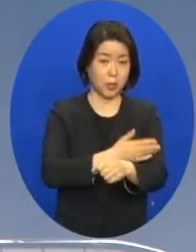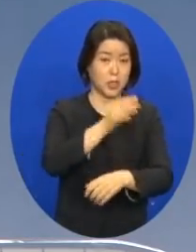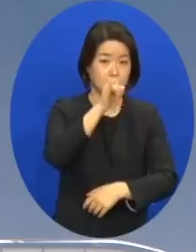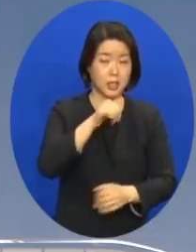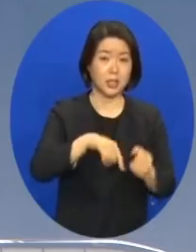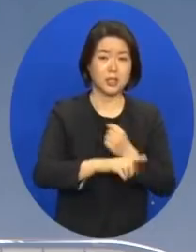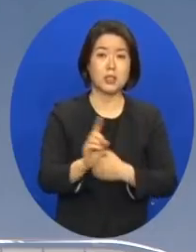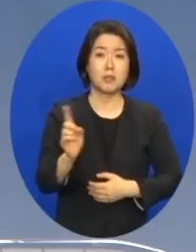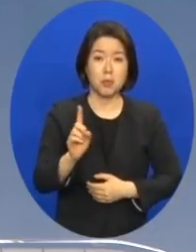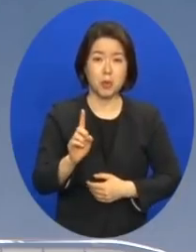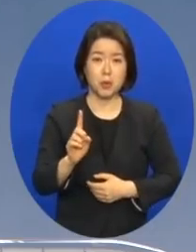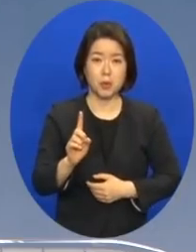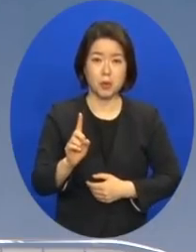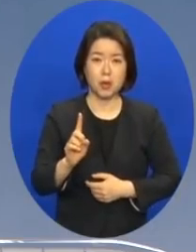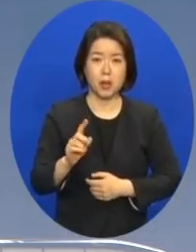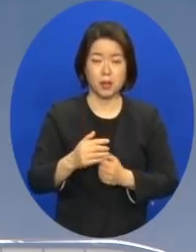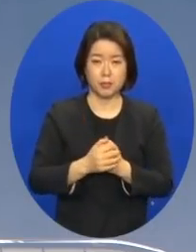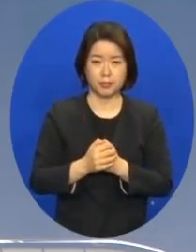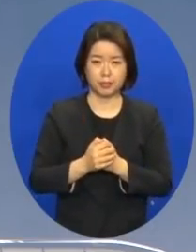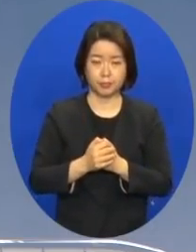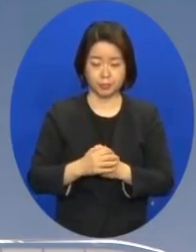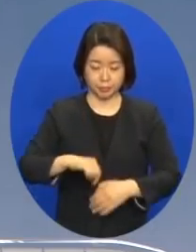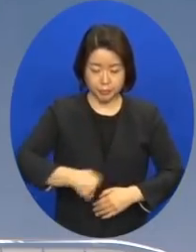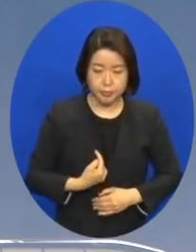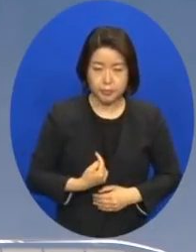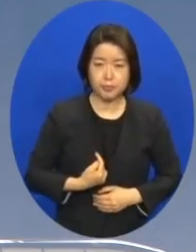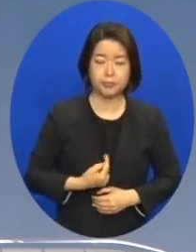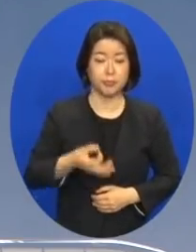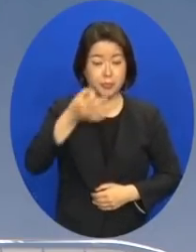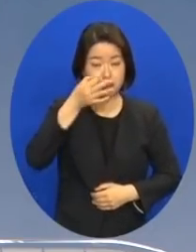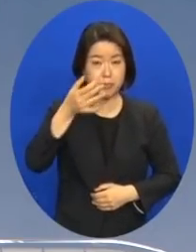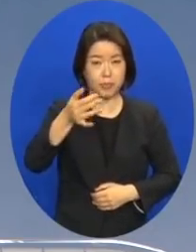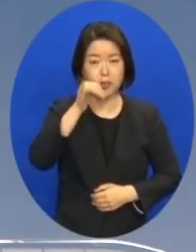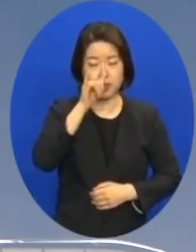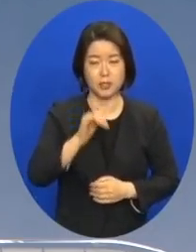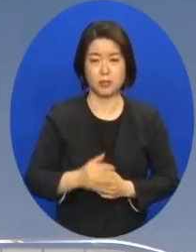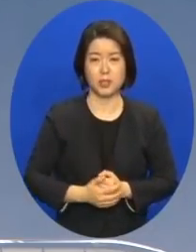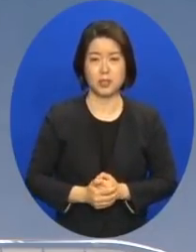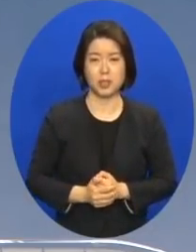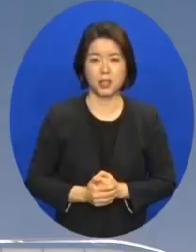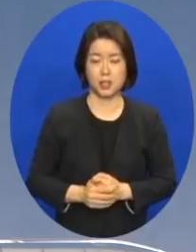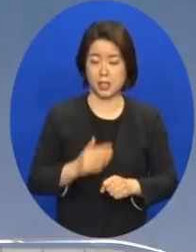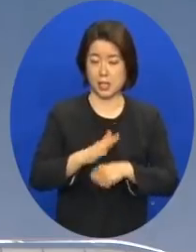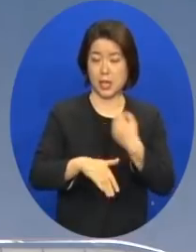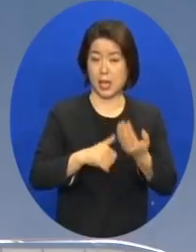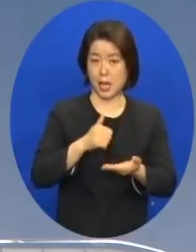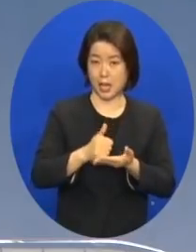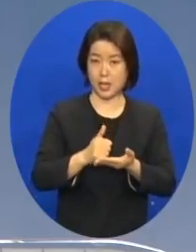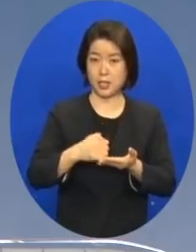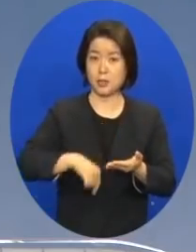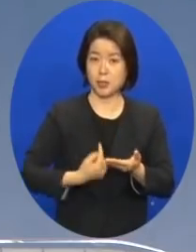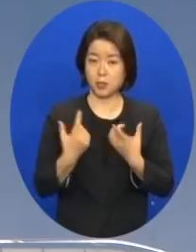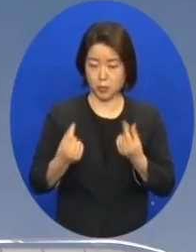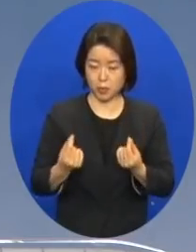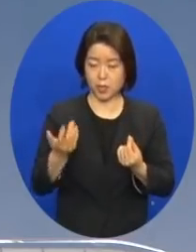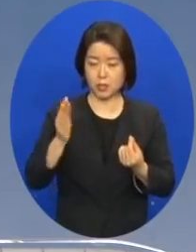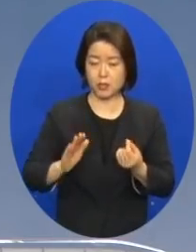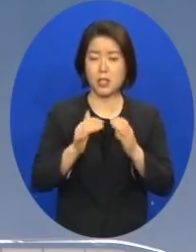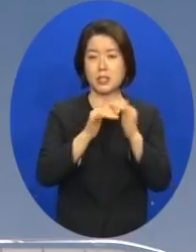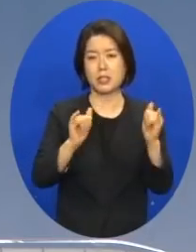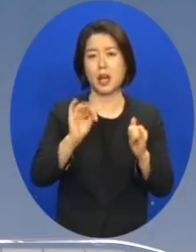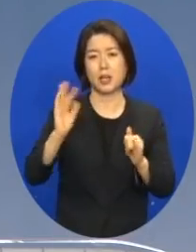것은 어떻게 하는 건가를 아주 당신 자신으로 보여주셨습니다. 하나님이신데 사람이